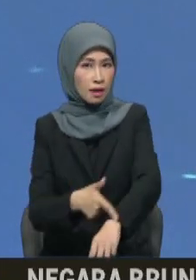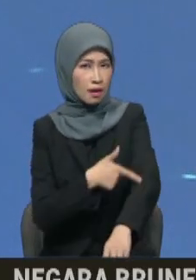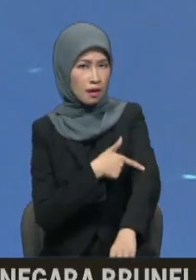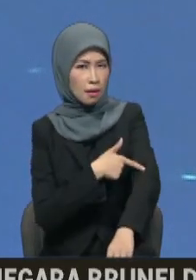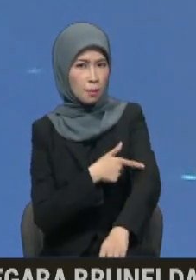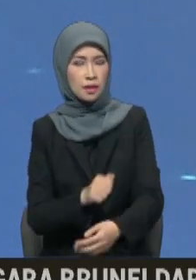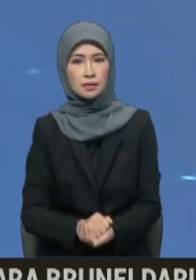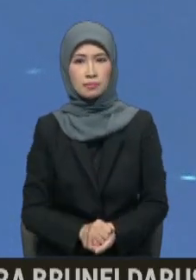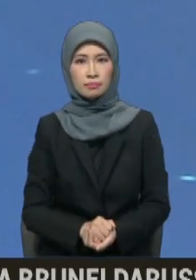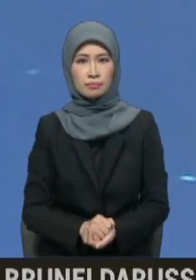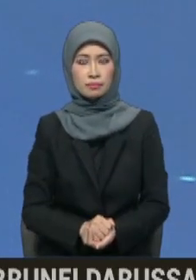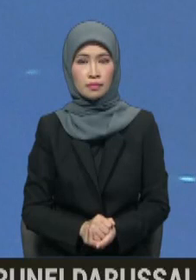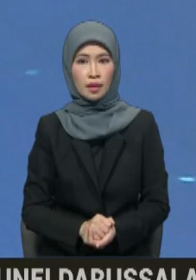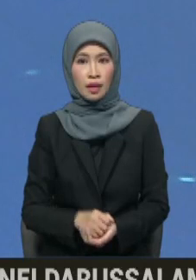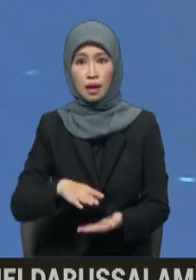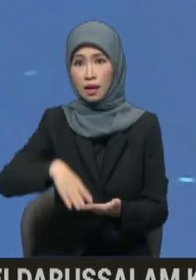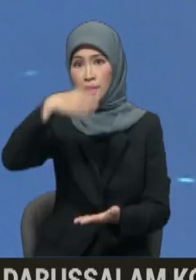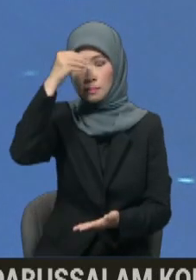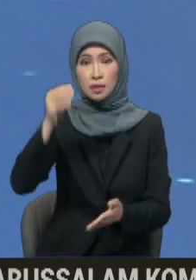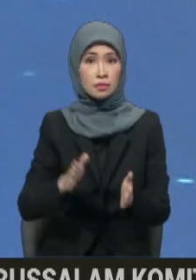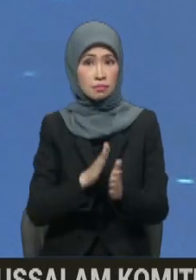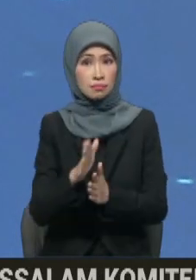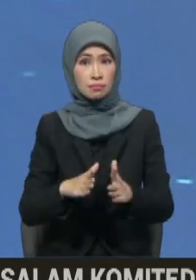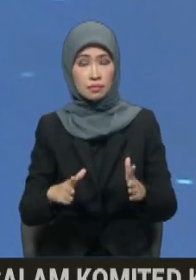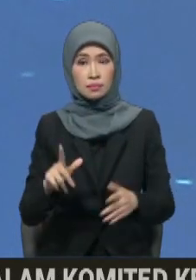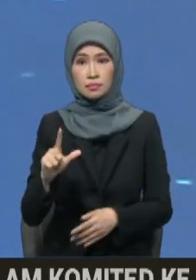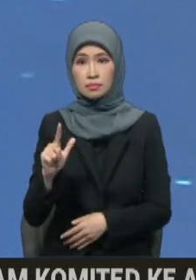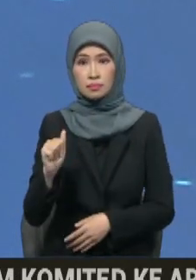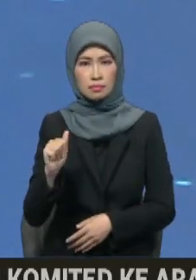dalam pembelajaran bahasa khususnya bahasa